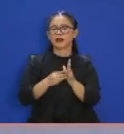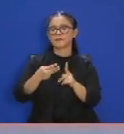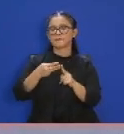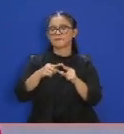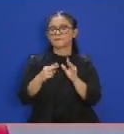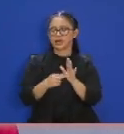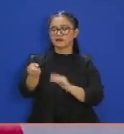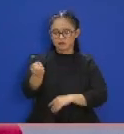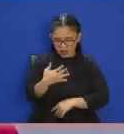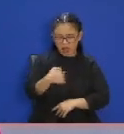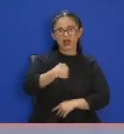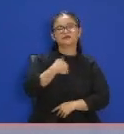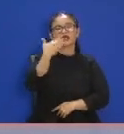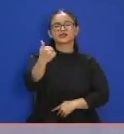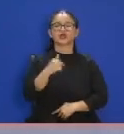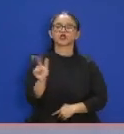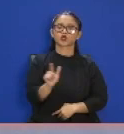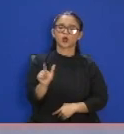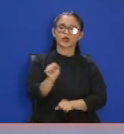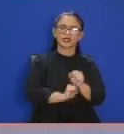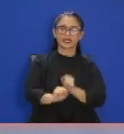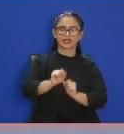Ikut pelatnas.